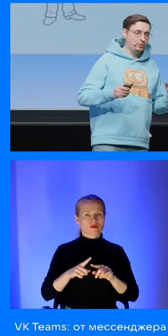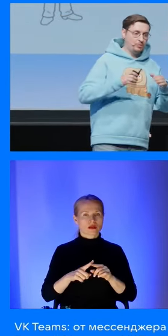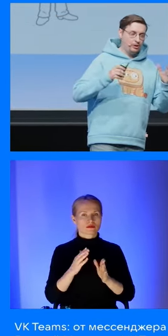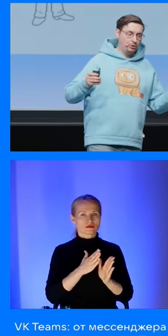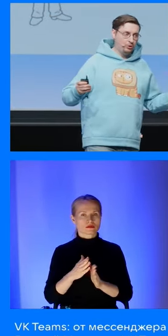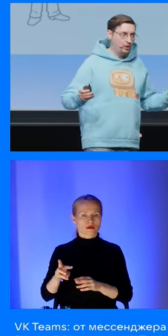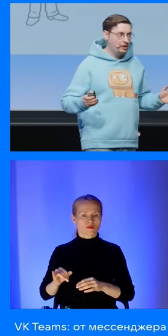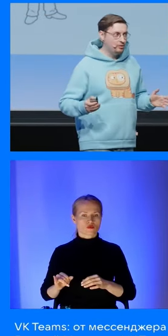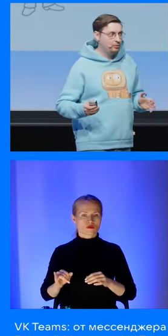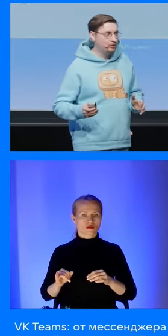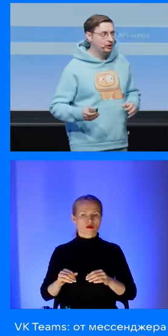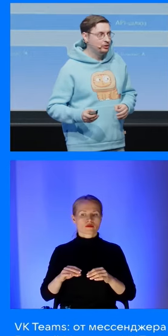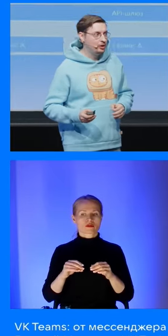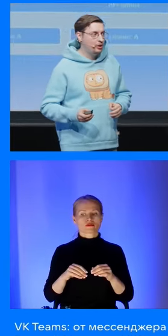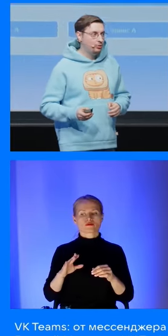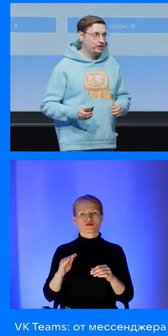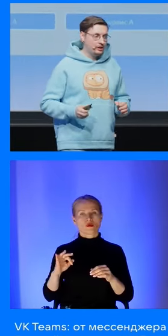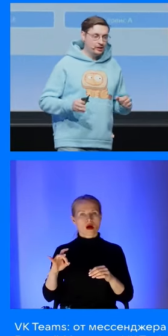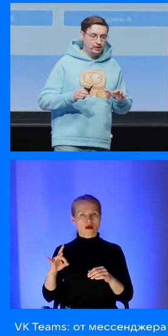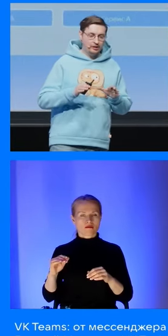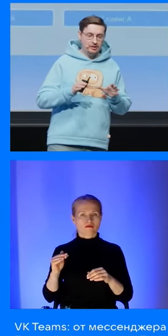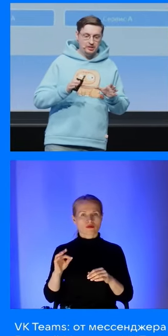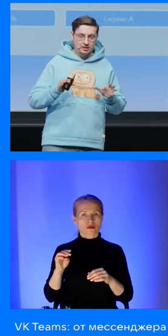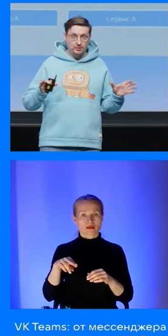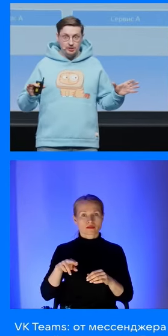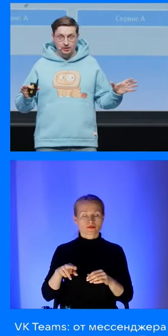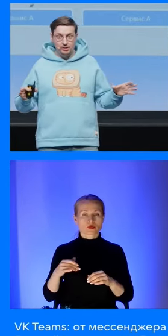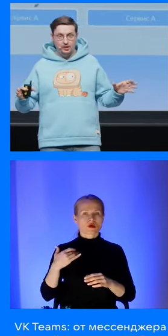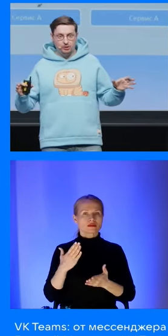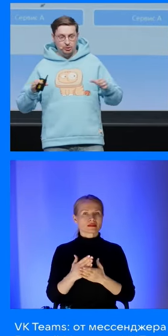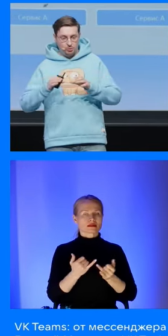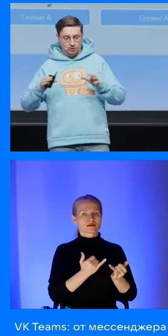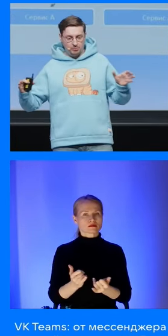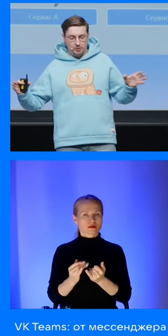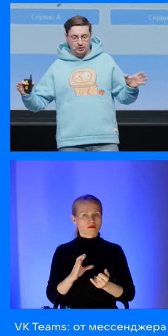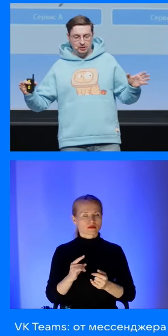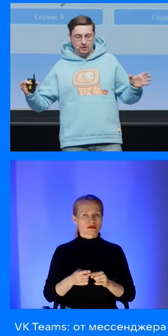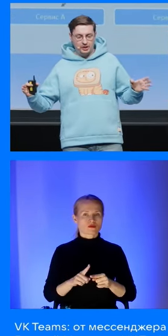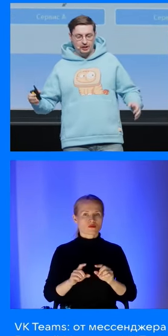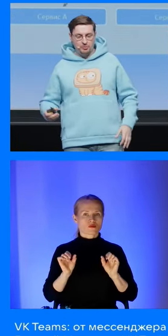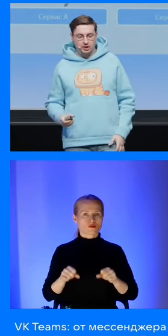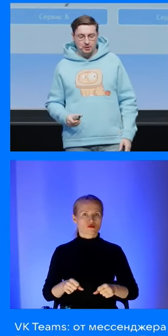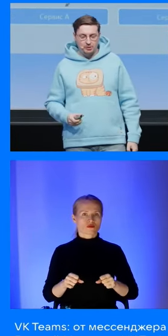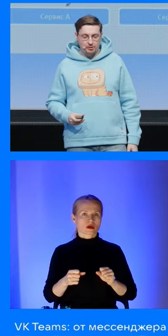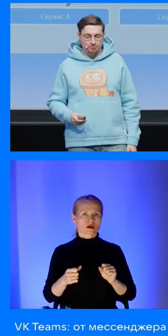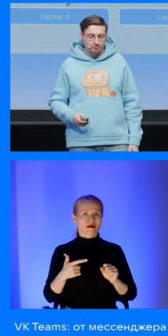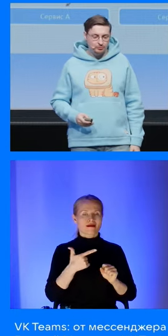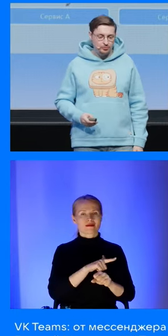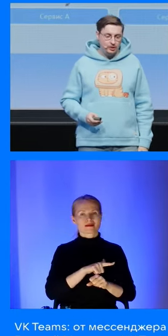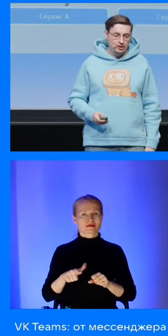наверное, понятно, у нас там есть какой-то UI, фронтенд, у нас есть какие-то сервисы, которые могут там, например, горизонтально